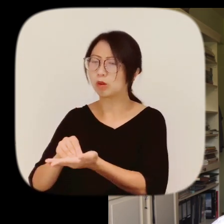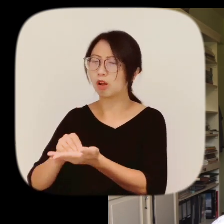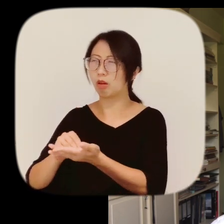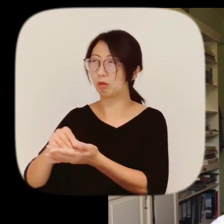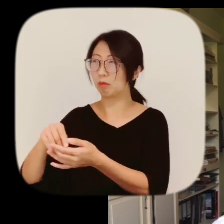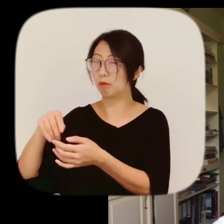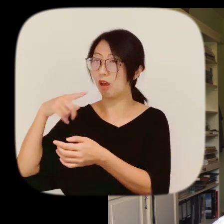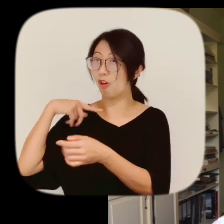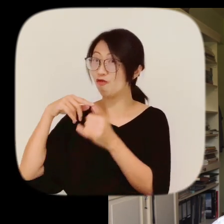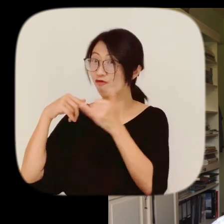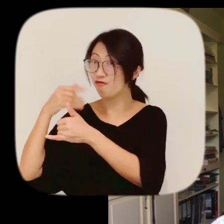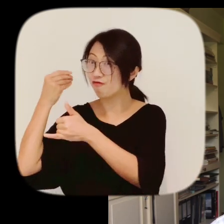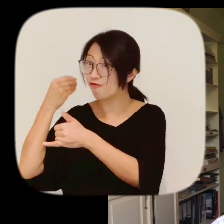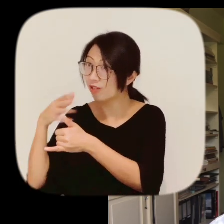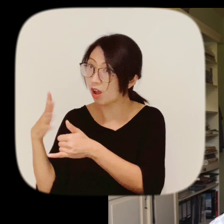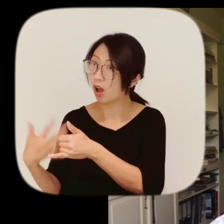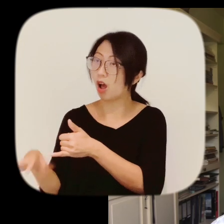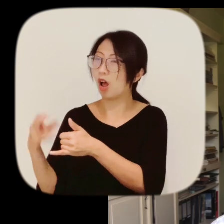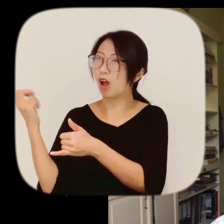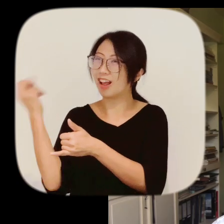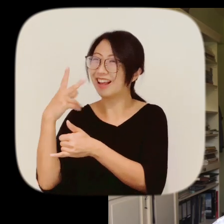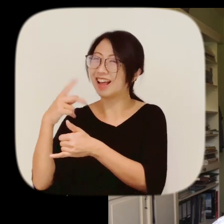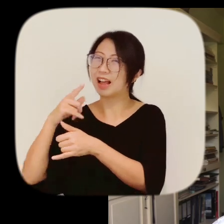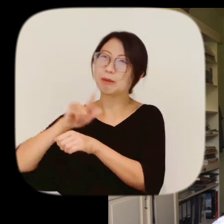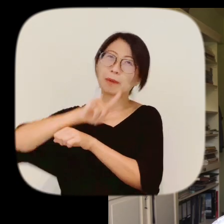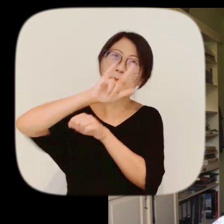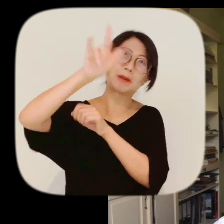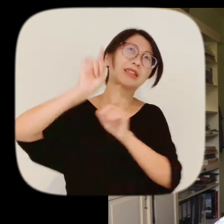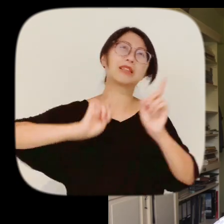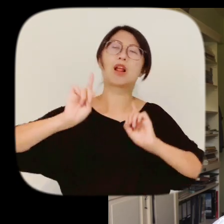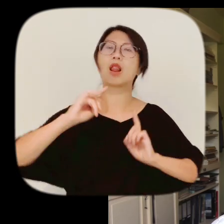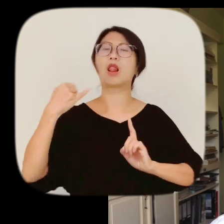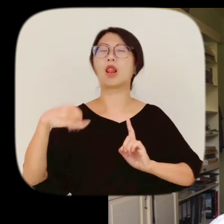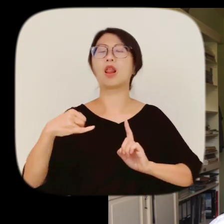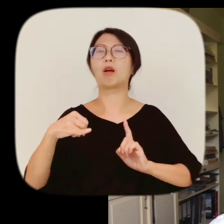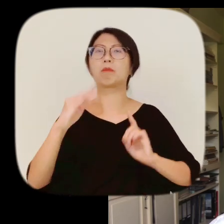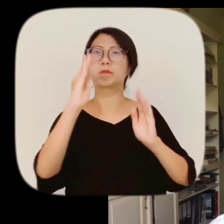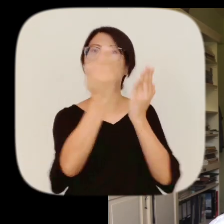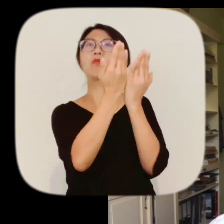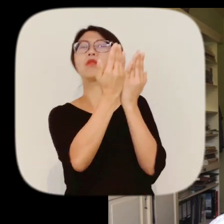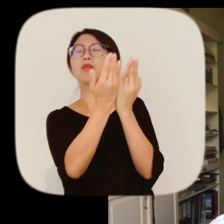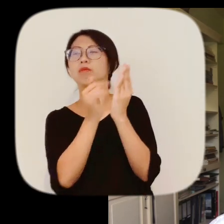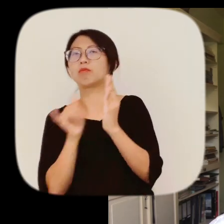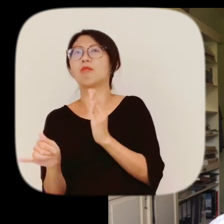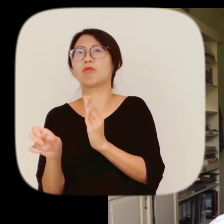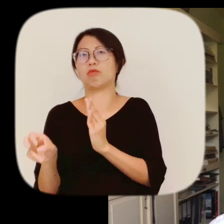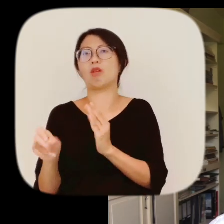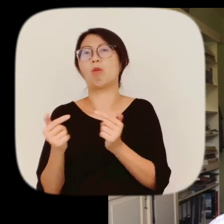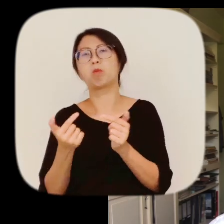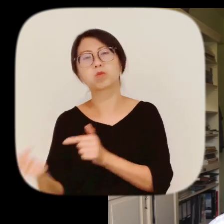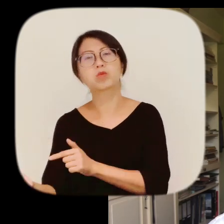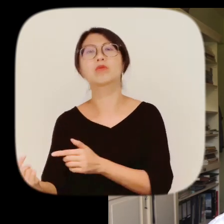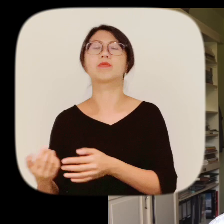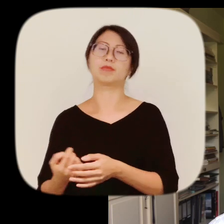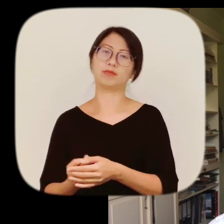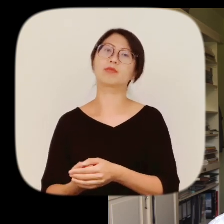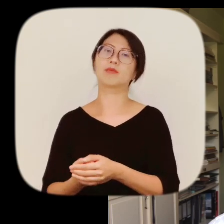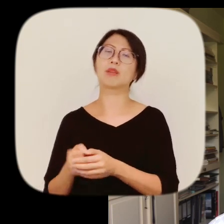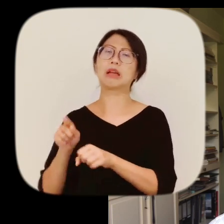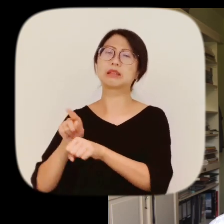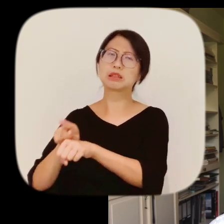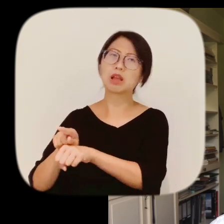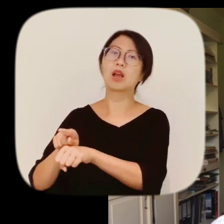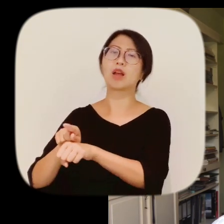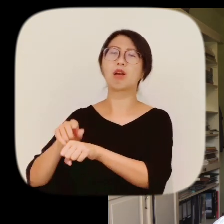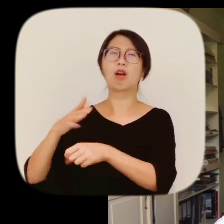可能无法离开就是你自己的国家的你进回去之后Thomas呢就要做人生很大的决